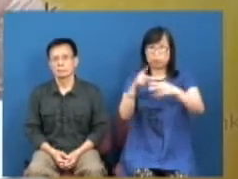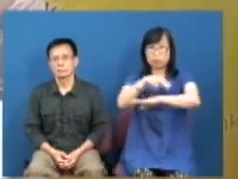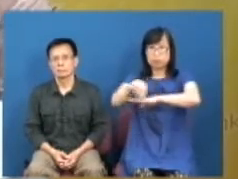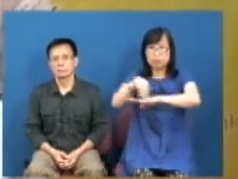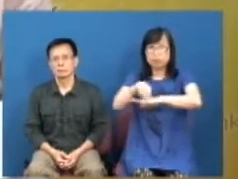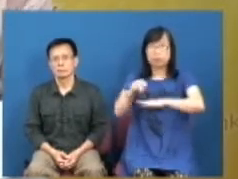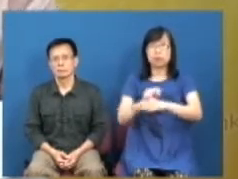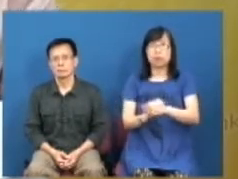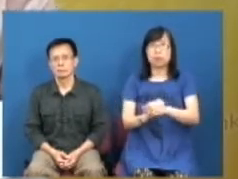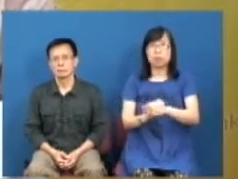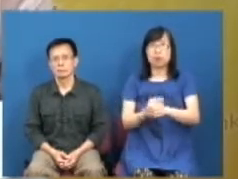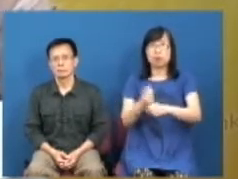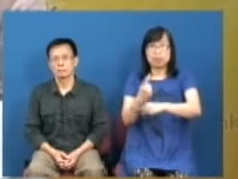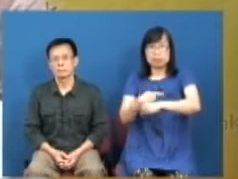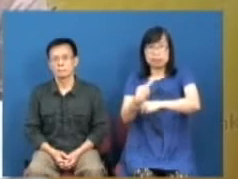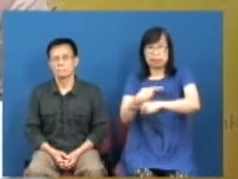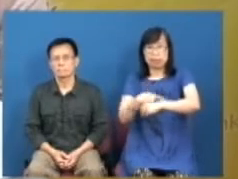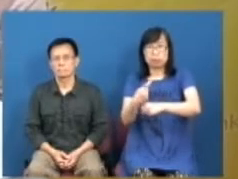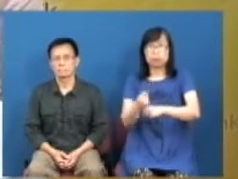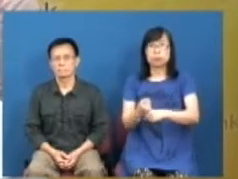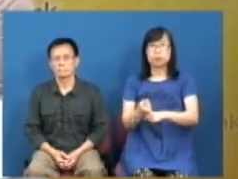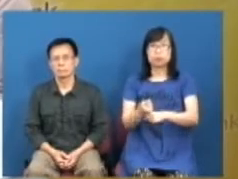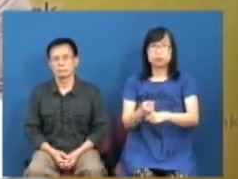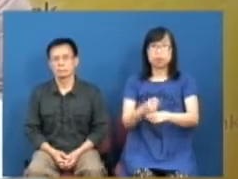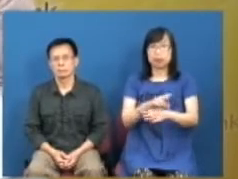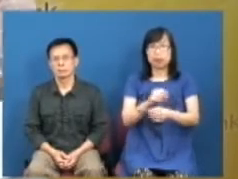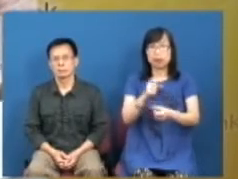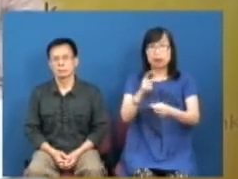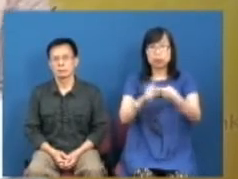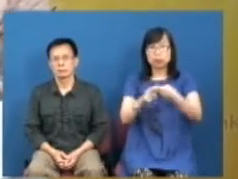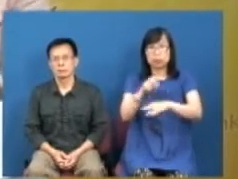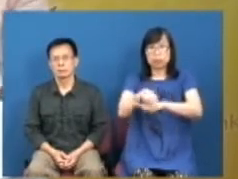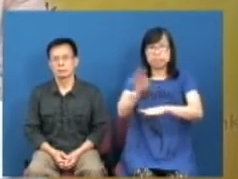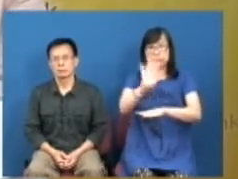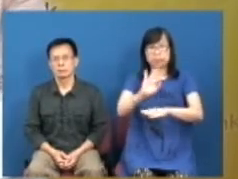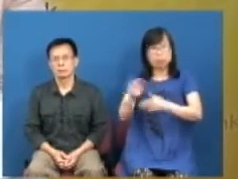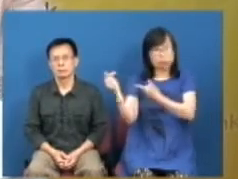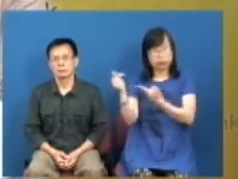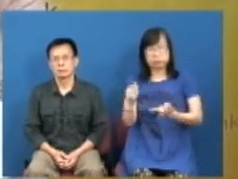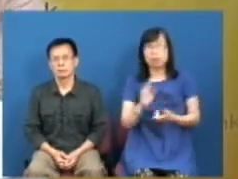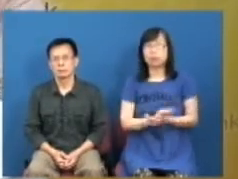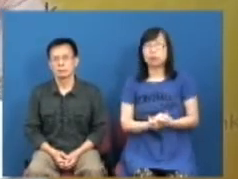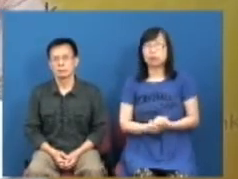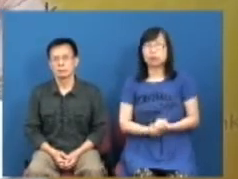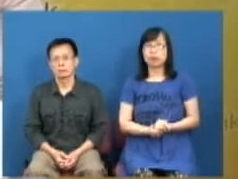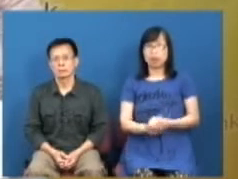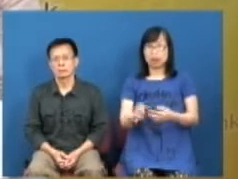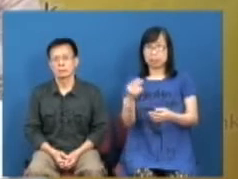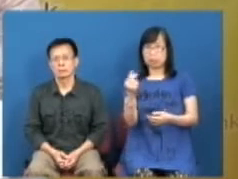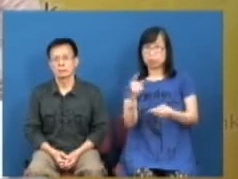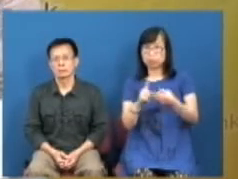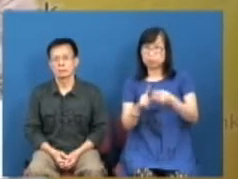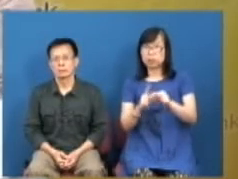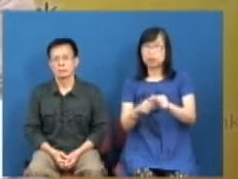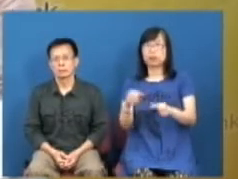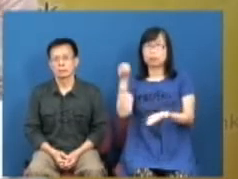一個暫緩嘅填海嘅工程，但係唔係永久嘅。咁而令到咧沙中線喺金鐘站嗰段咧能夠即係可